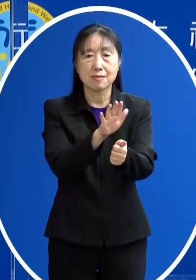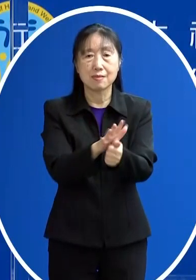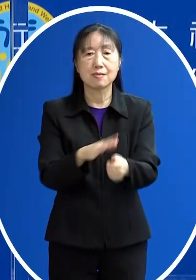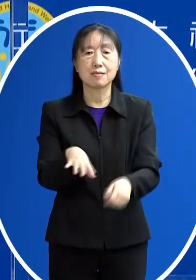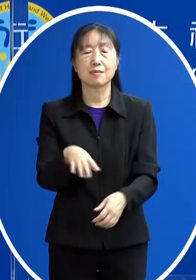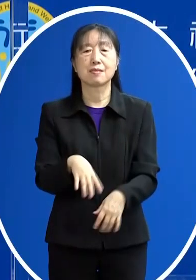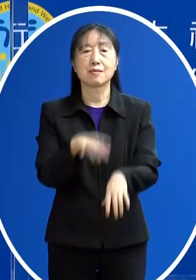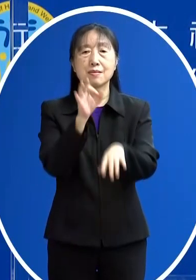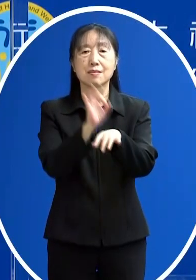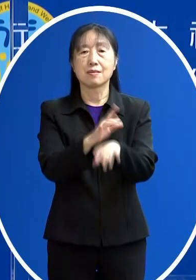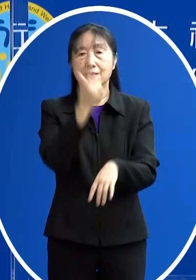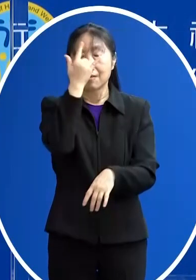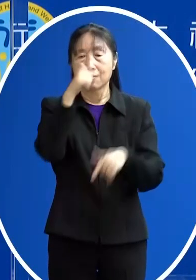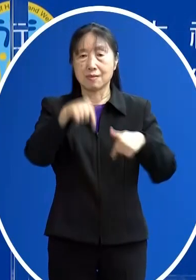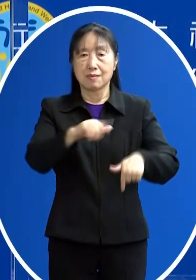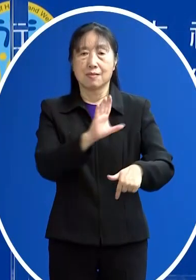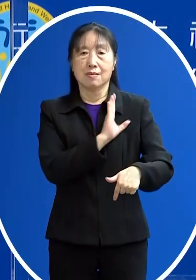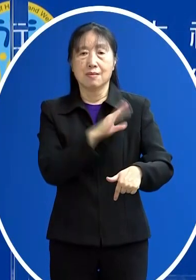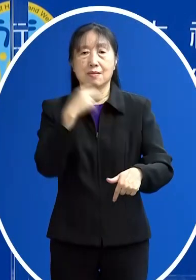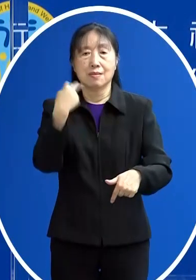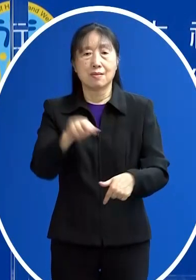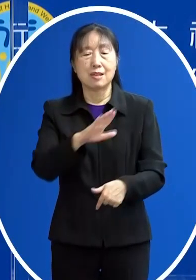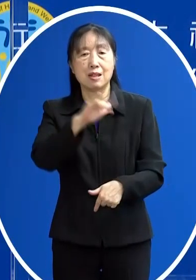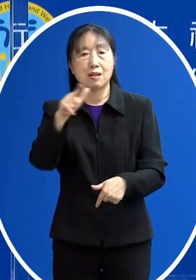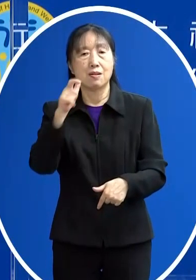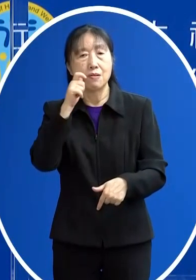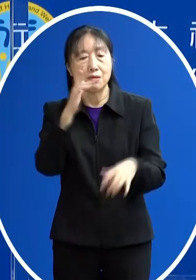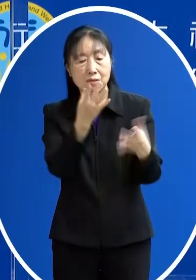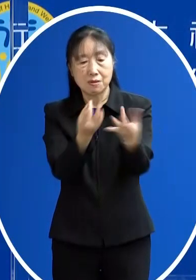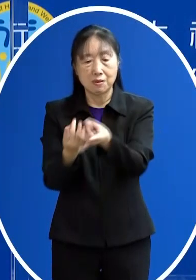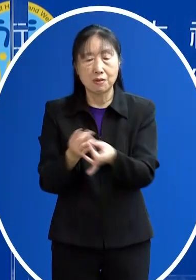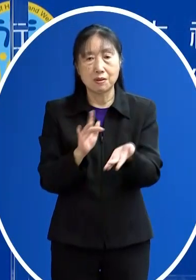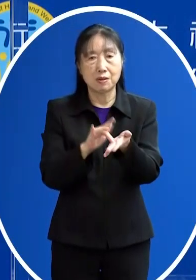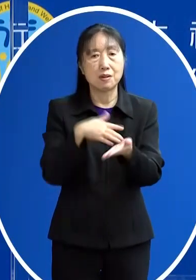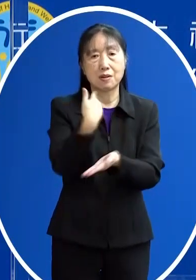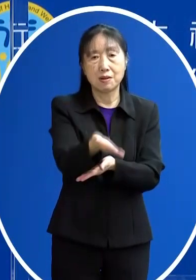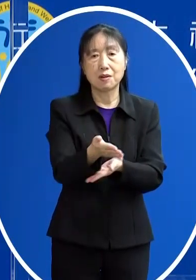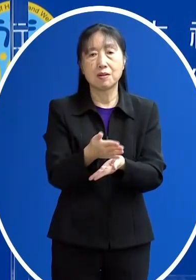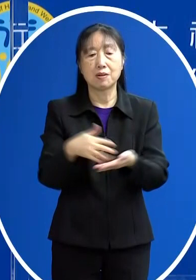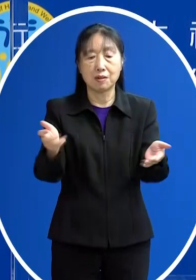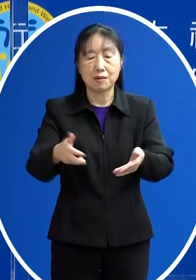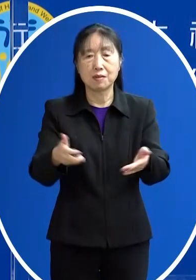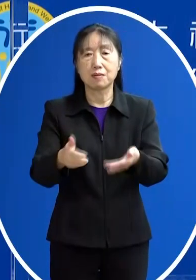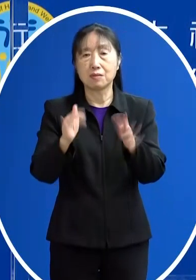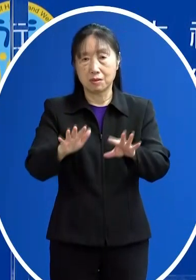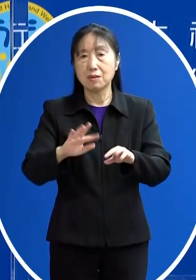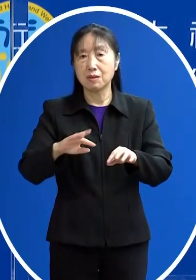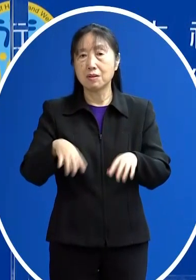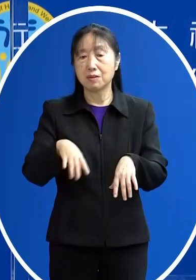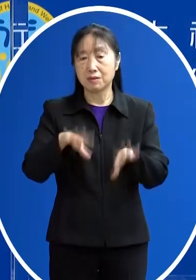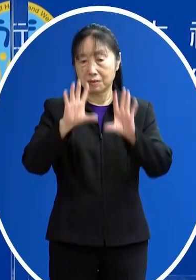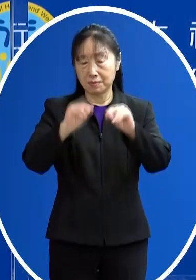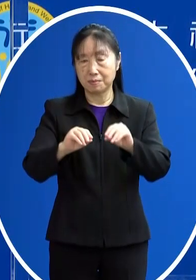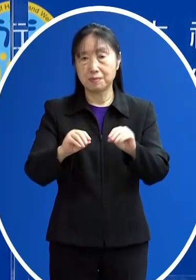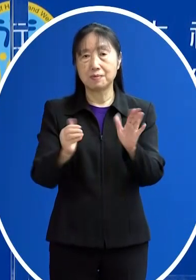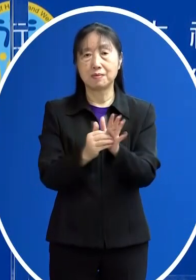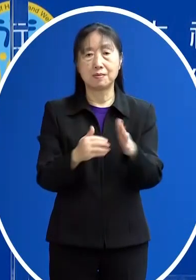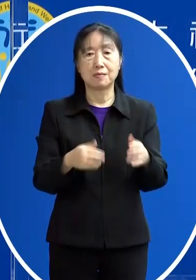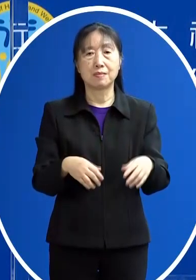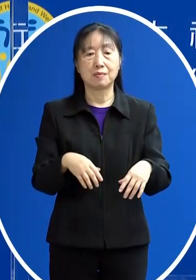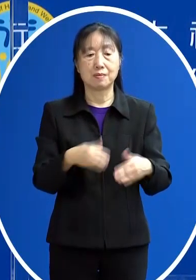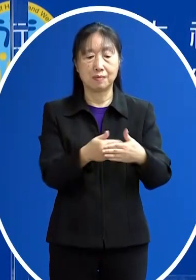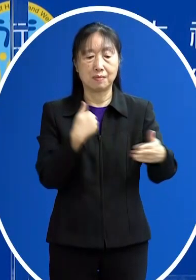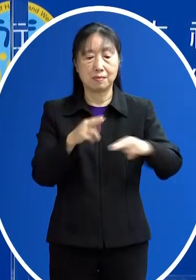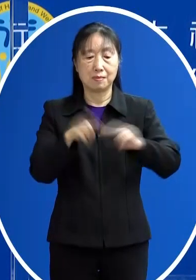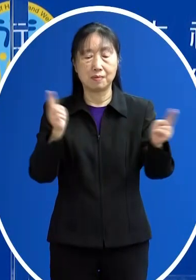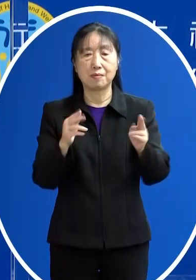西韦跟类固醇等药物的治疗。那后来病况改善，那也已经顺利的这个康复，符合解隔条件出